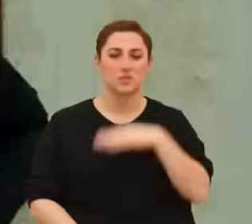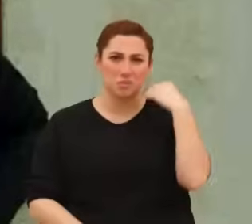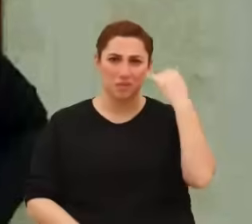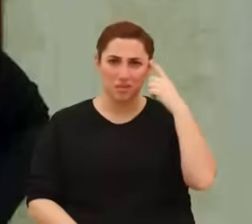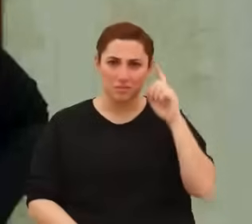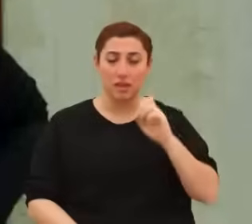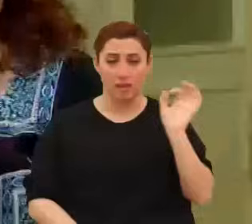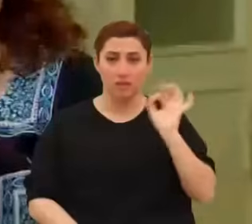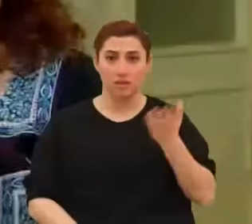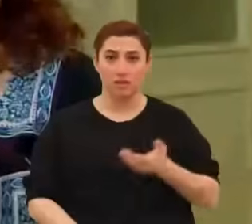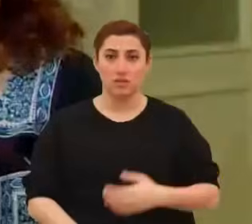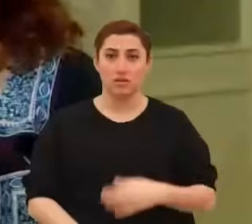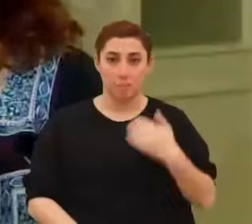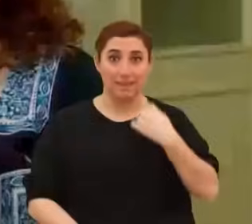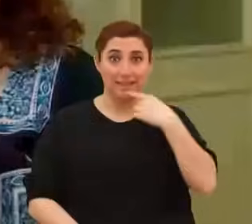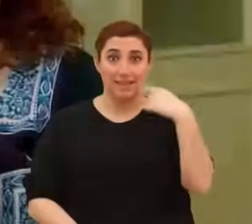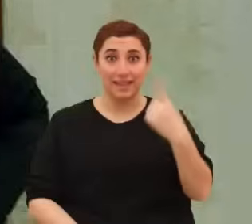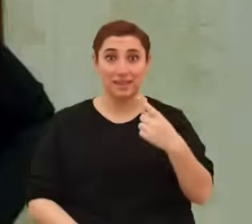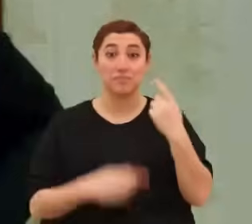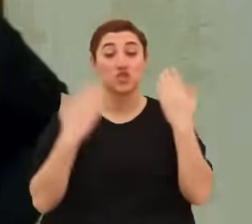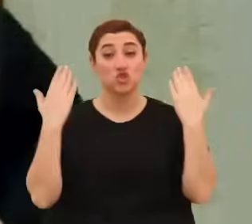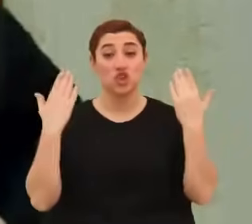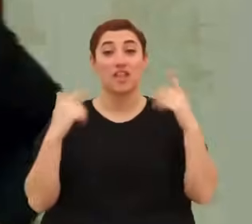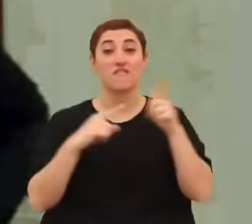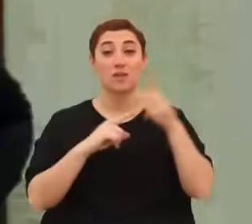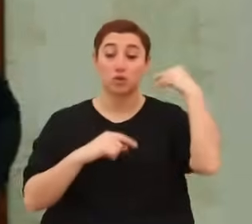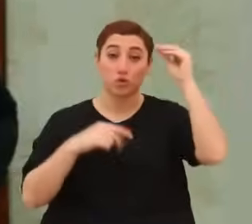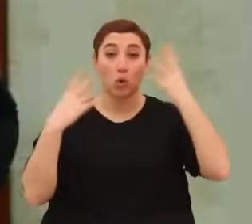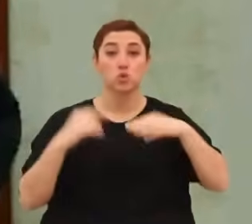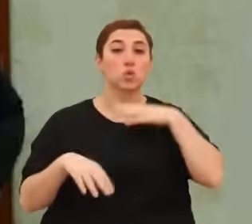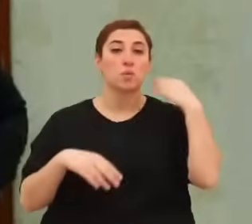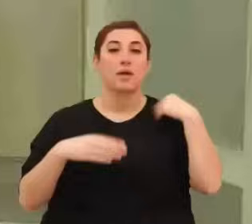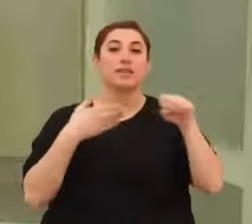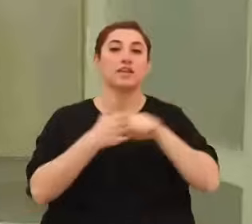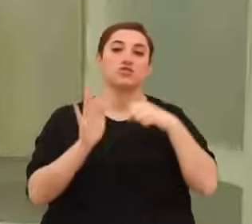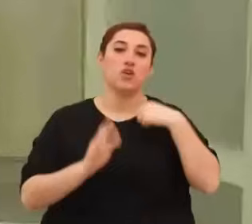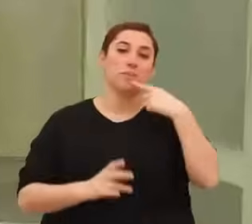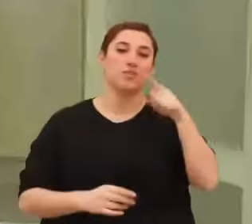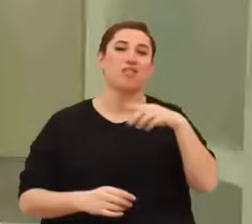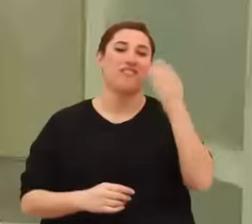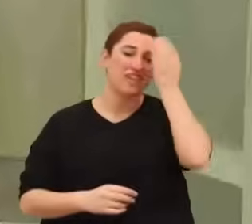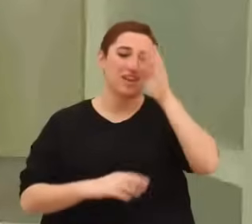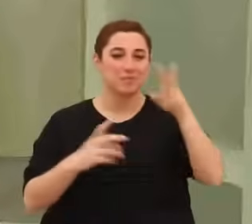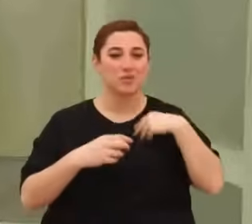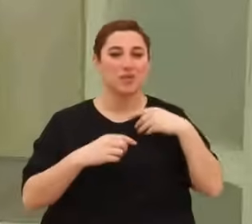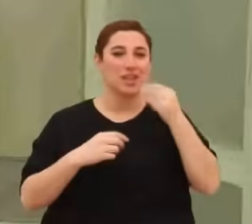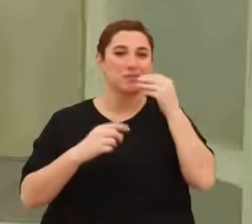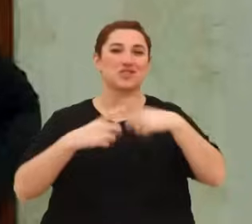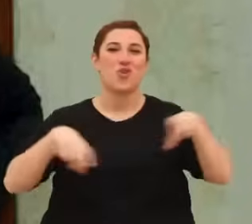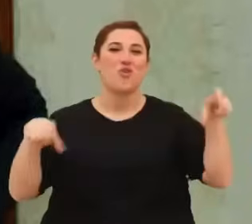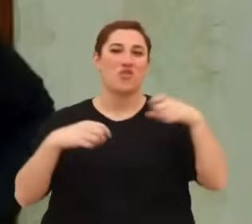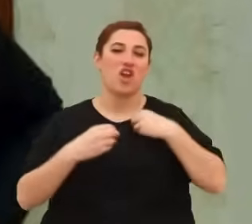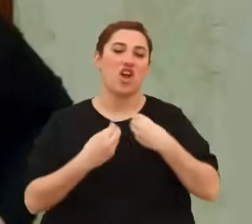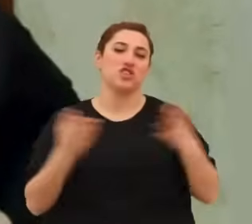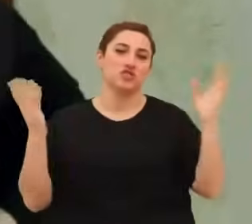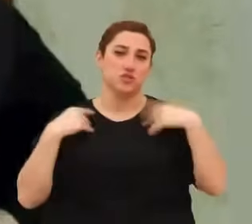Kurbanlık mı? Kurbanlık. Ben dedim ki inşallah Fehmi muhtar olursa kurban keseceğim dedim. Böyle fakire fukaraya sofra